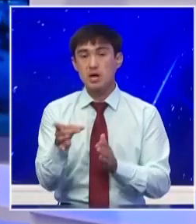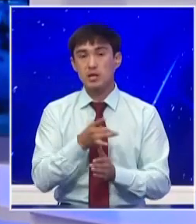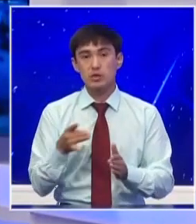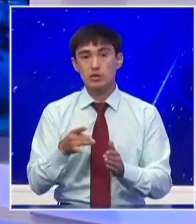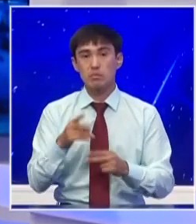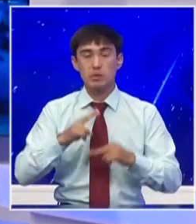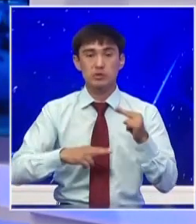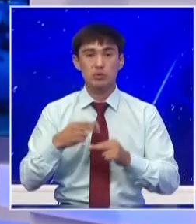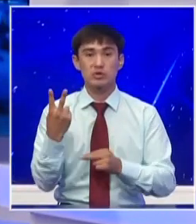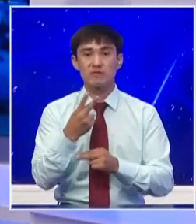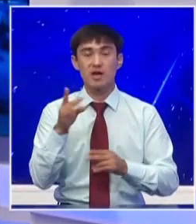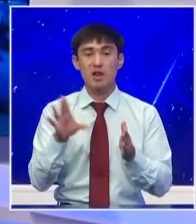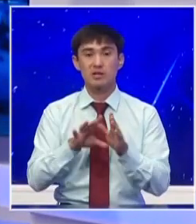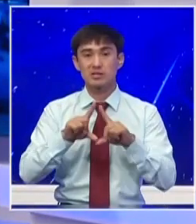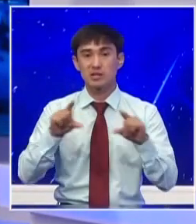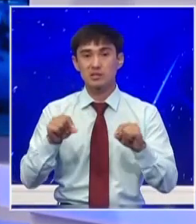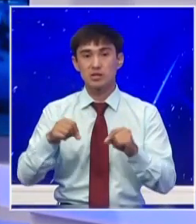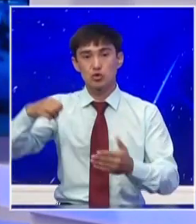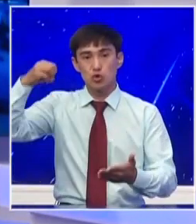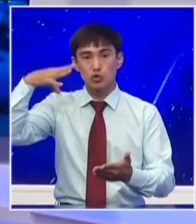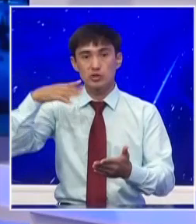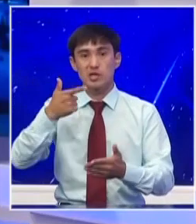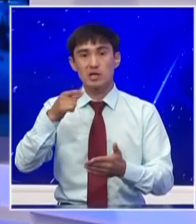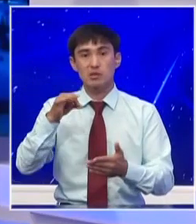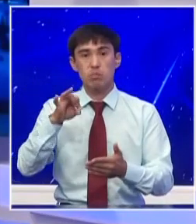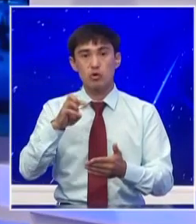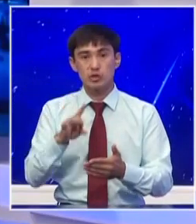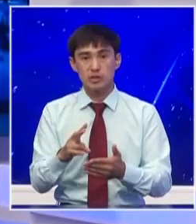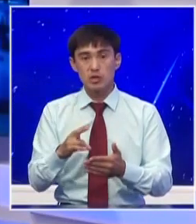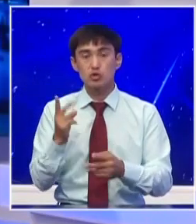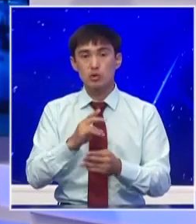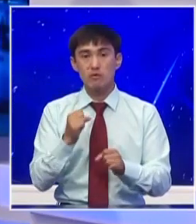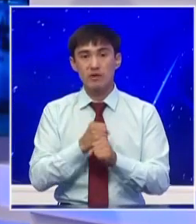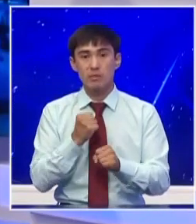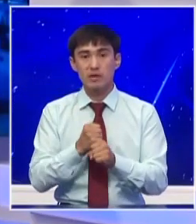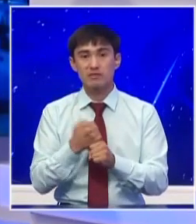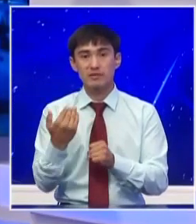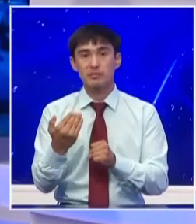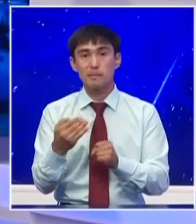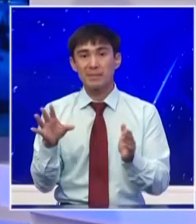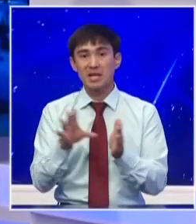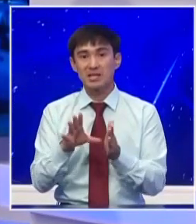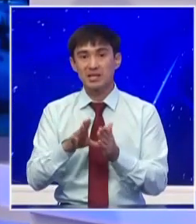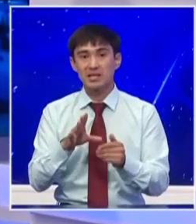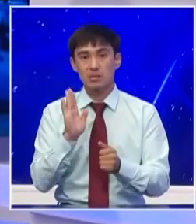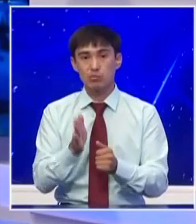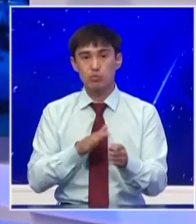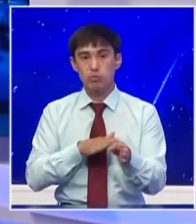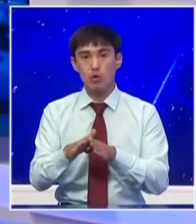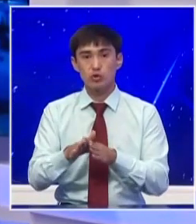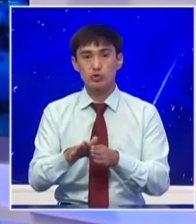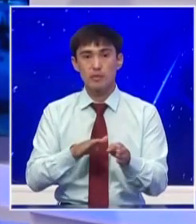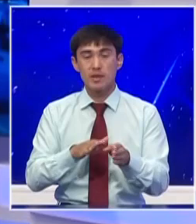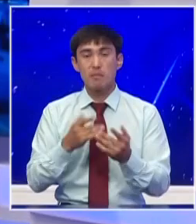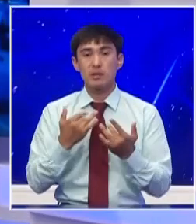регионе построят сразу две электростанции – солнечную и газопоршневую, чтобы вырабатываемая ими электроэнергия полностью